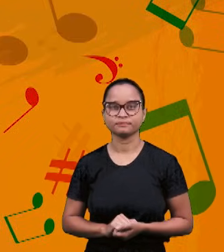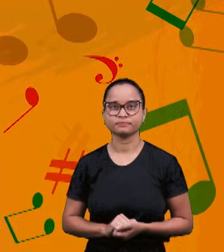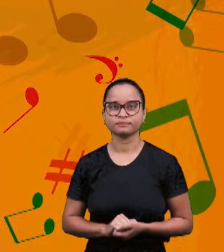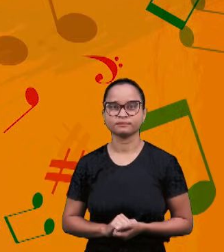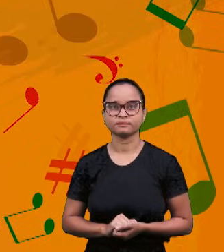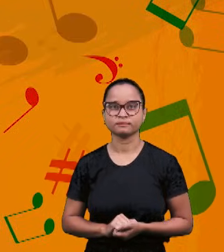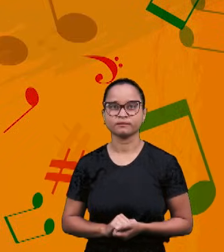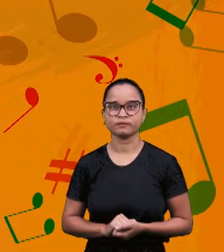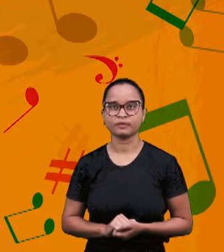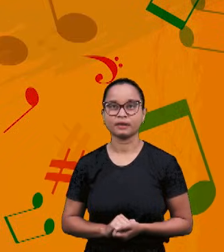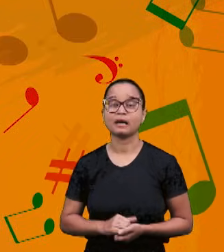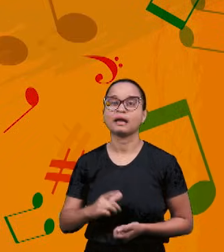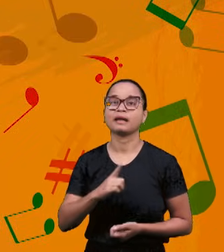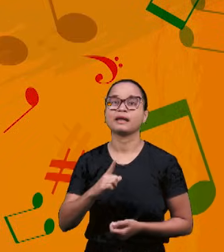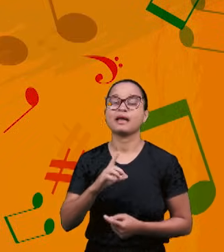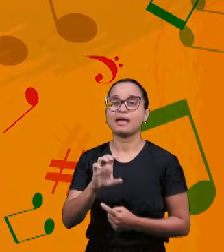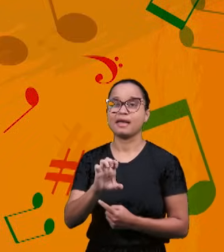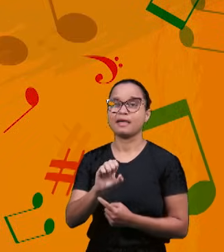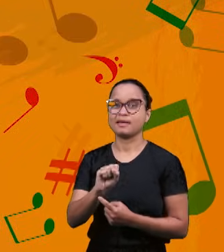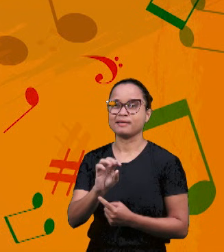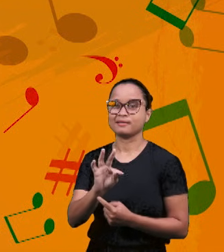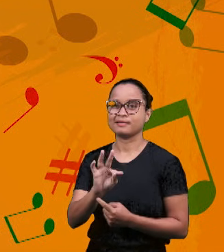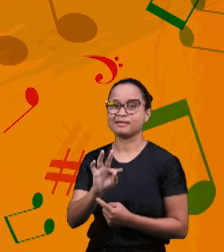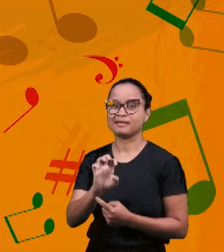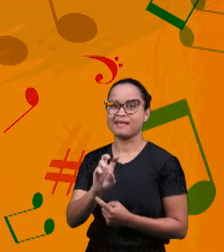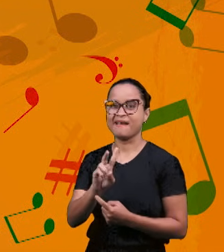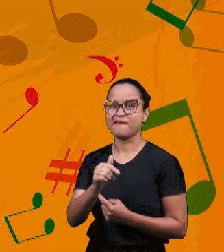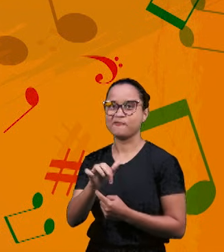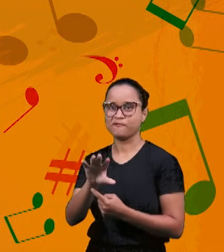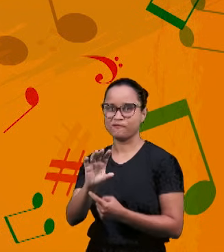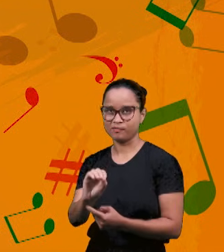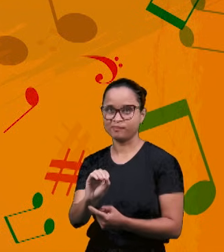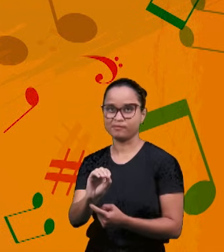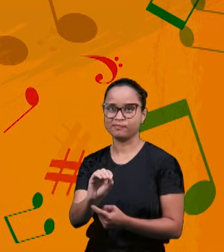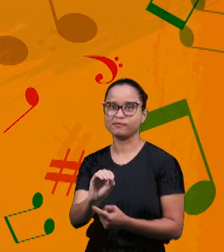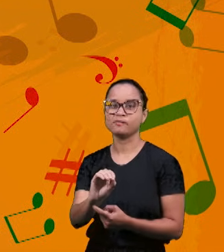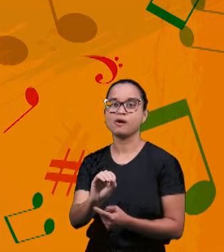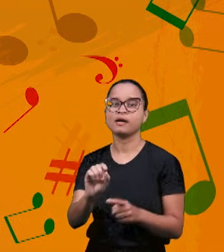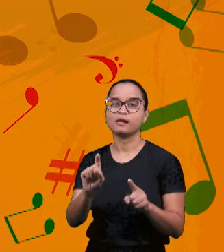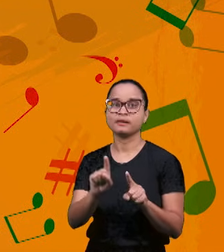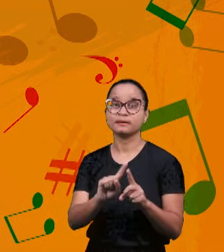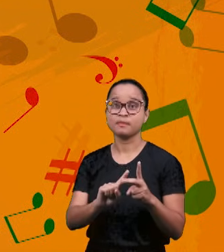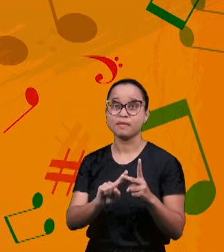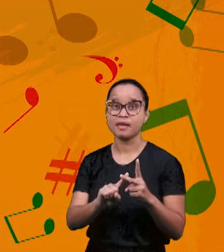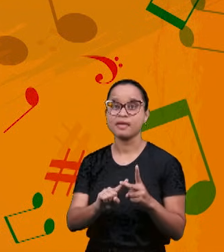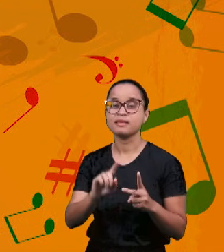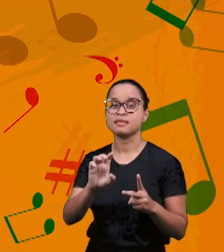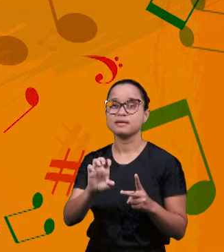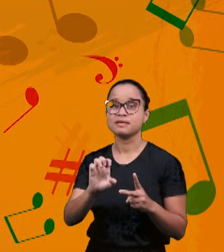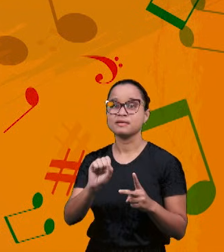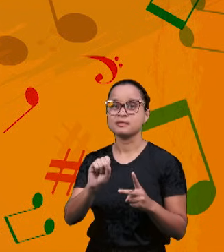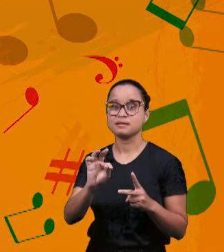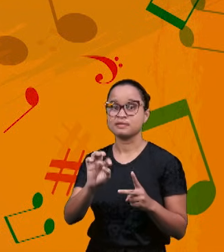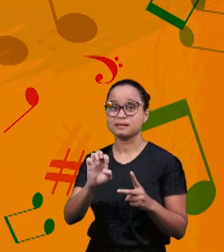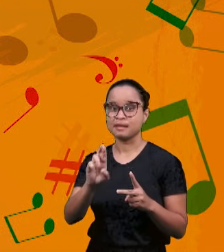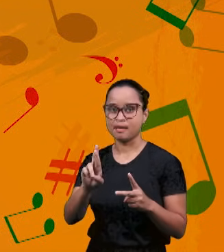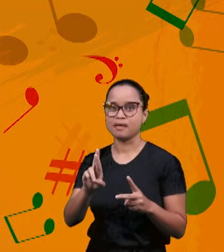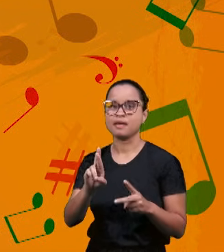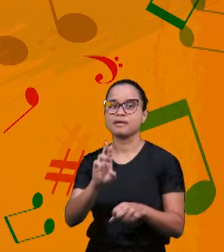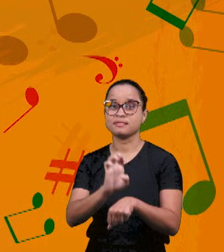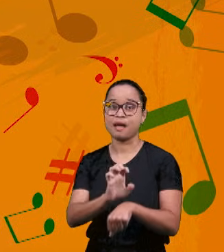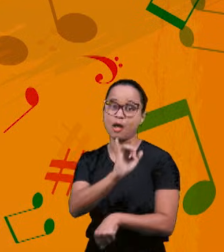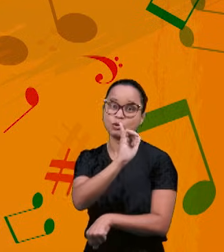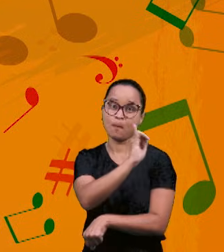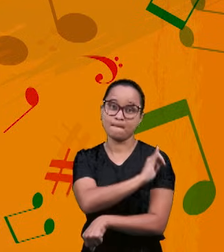Esteban, au piano, Esther, à la flûte traversière, Uberlândia, Minas Gerais.